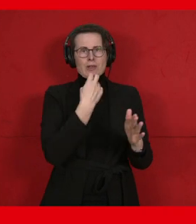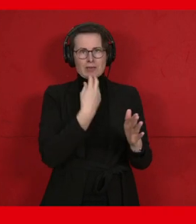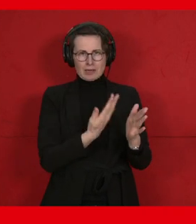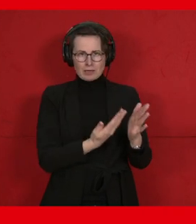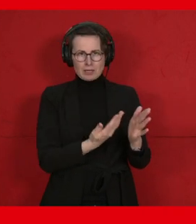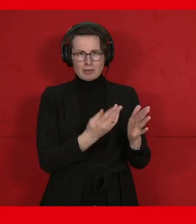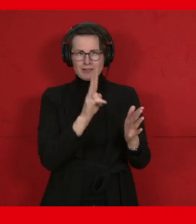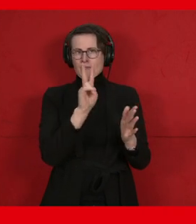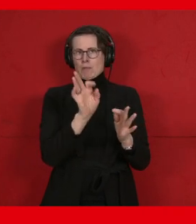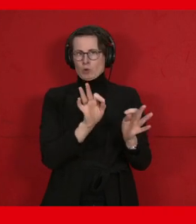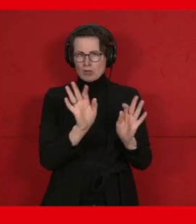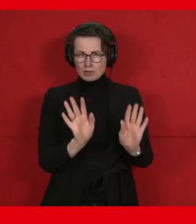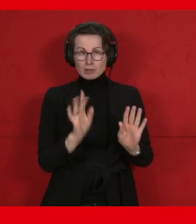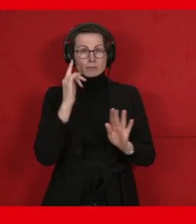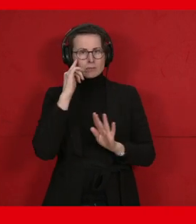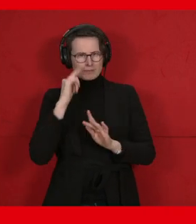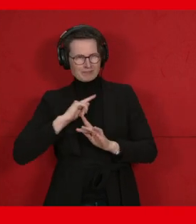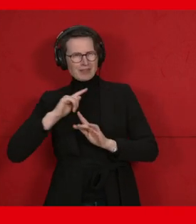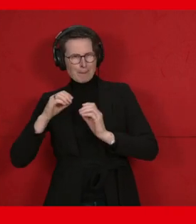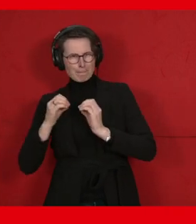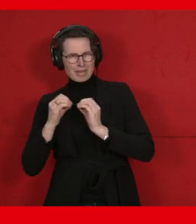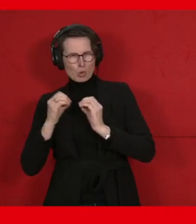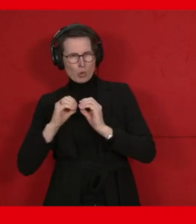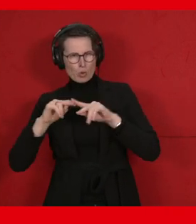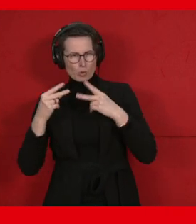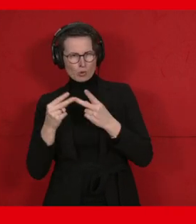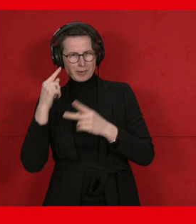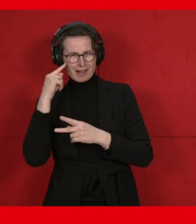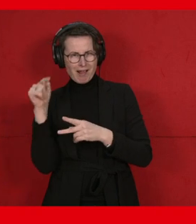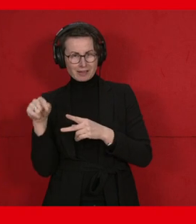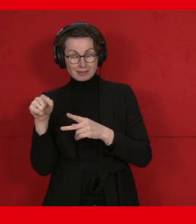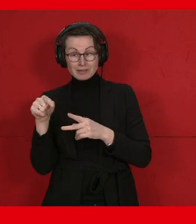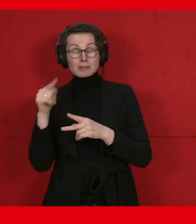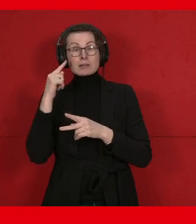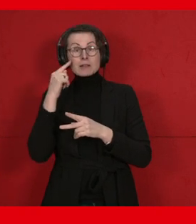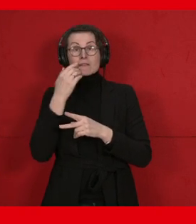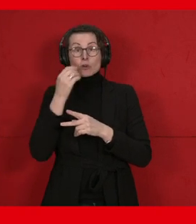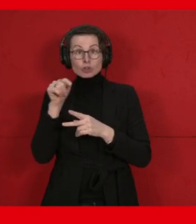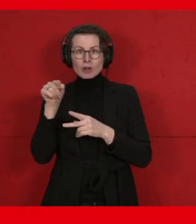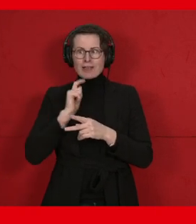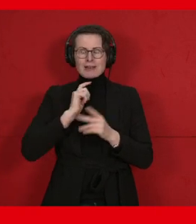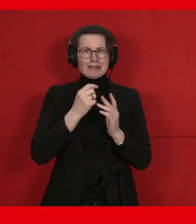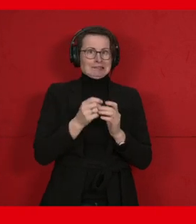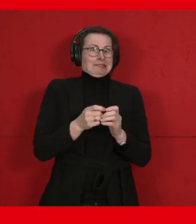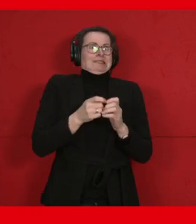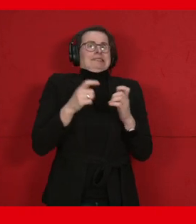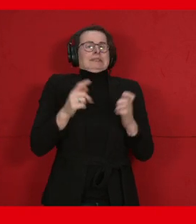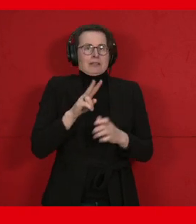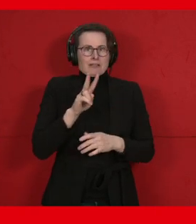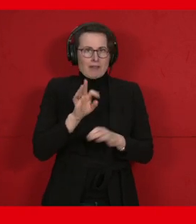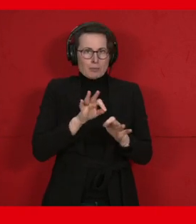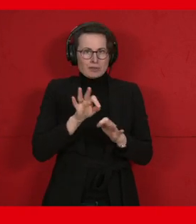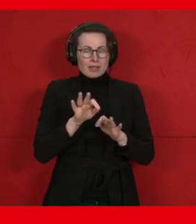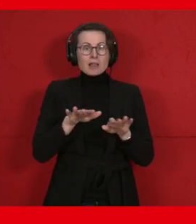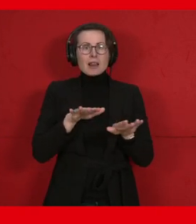versorgen. Ich sitze jetzt im Bioökonomierat, da wollen wir eigentlich die Fläche noch ausdehnen Deutschlands, die landwirtschaftlich